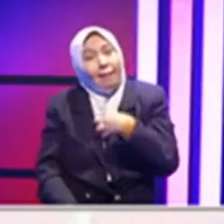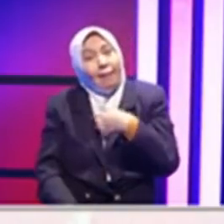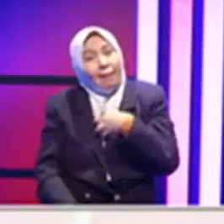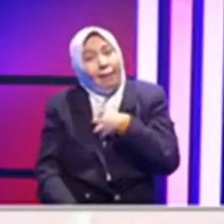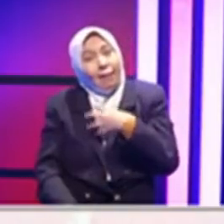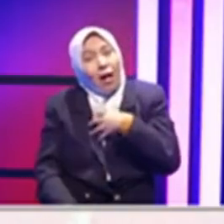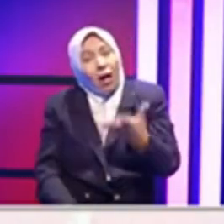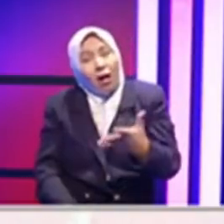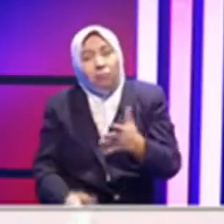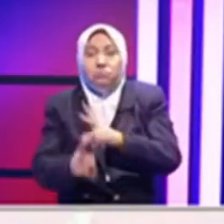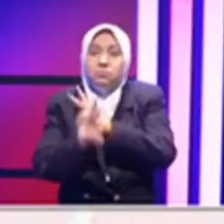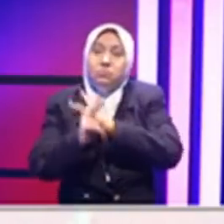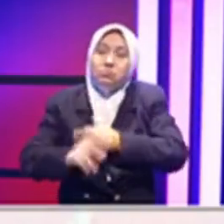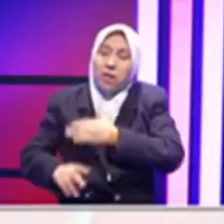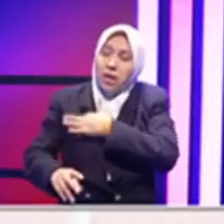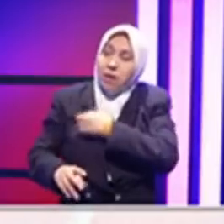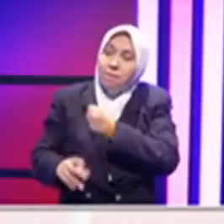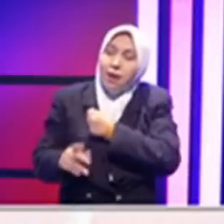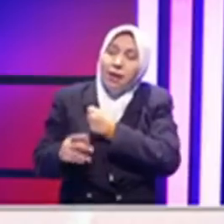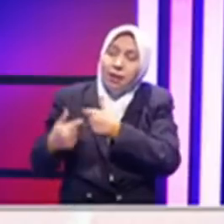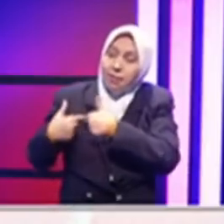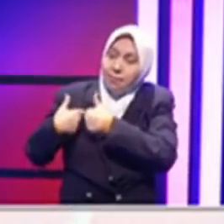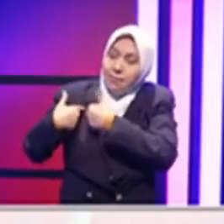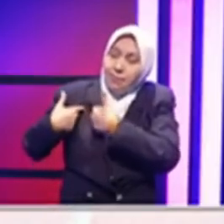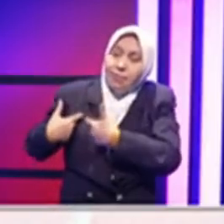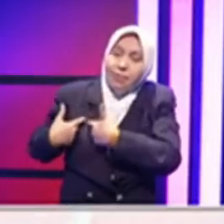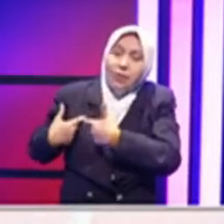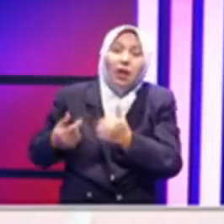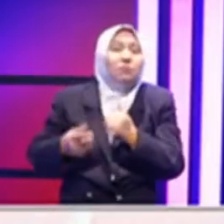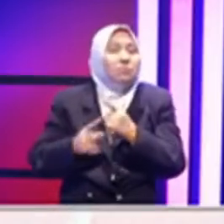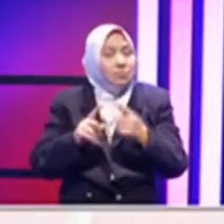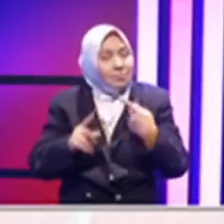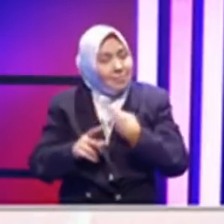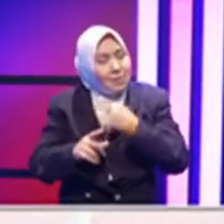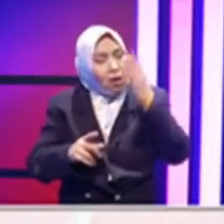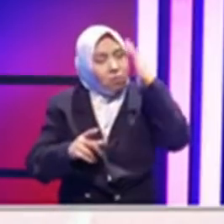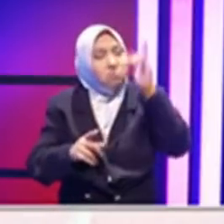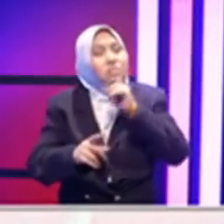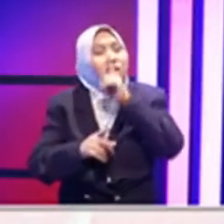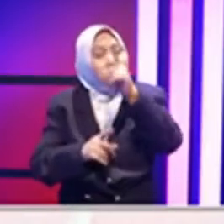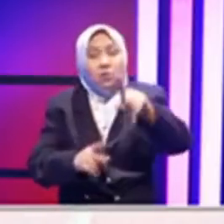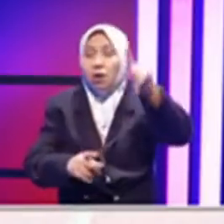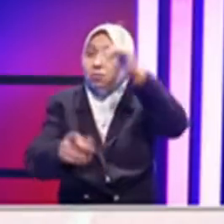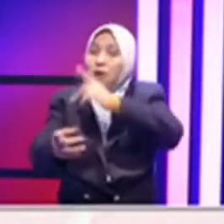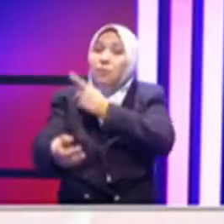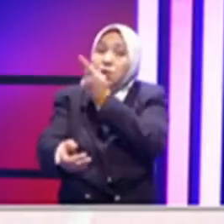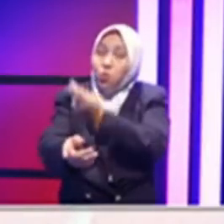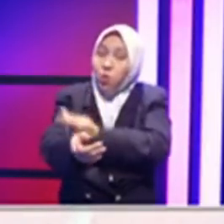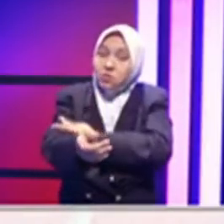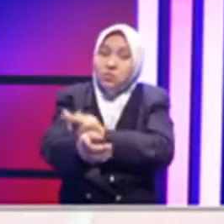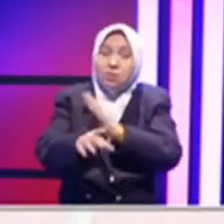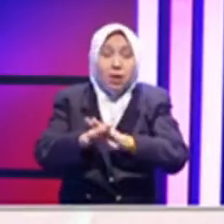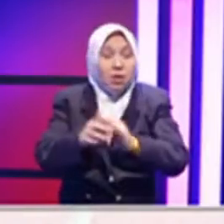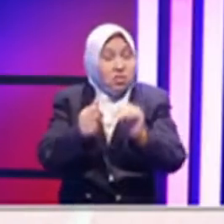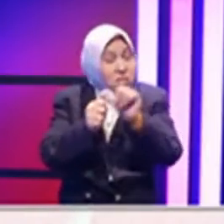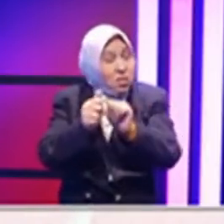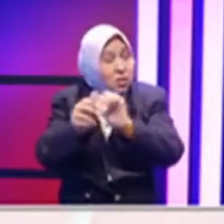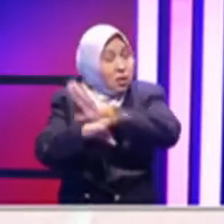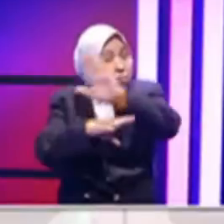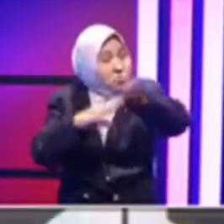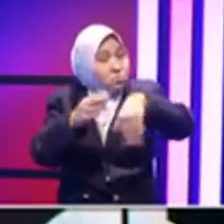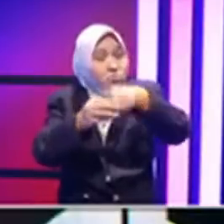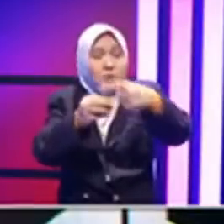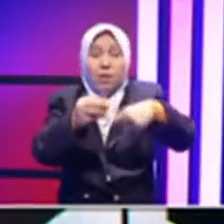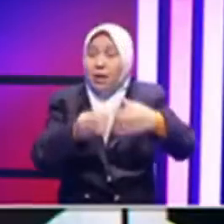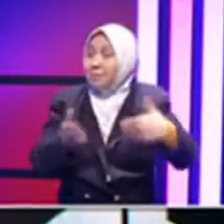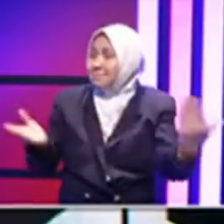Sebagaimana ayat 15, di mana kita tahu bahawa sebenarnya Allah berkuasa atas setiap sesuatu.